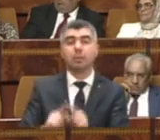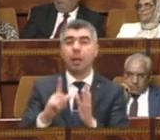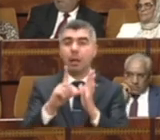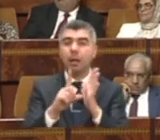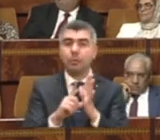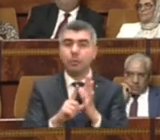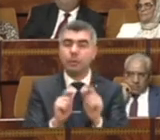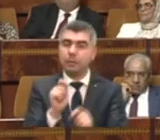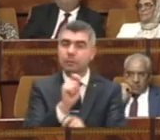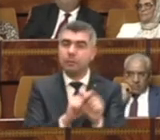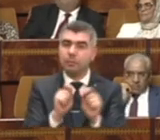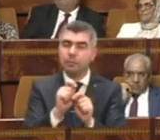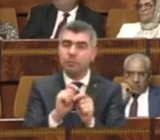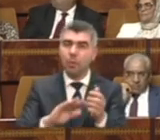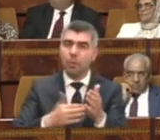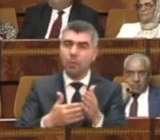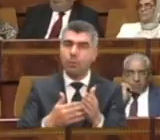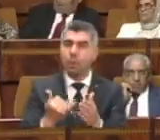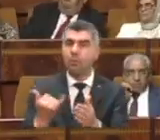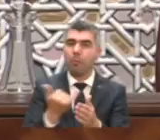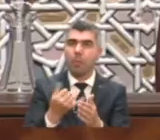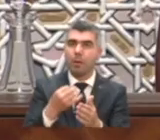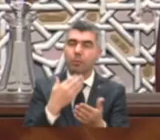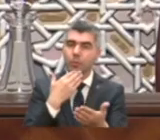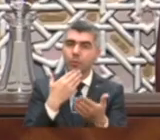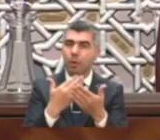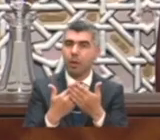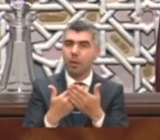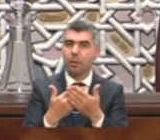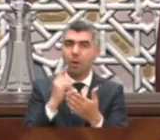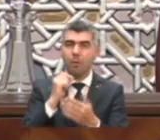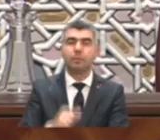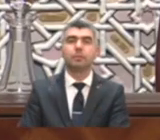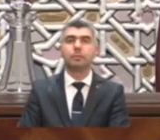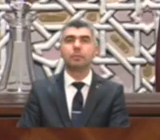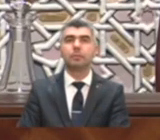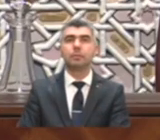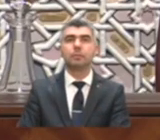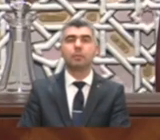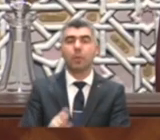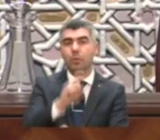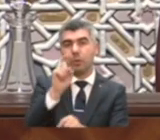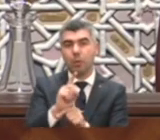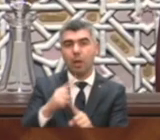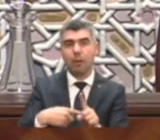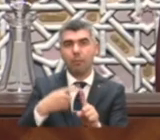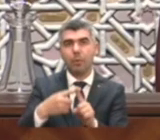واحد الاطار باش يتهيكل هذا القطاع. شكرا هذا. شكرا سيد النائب المحترم، توقيت. هل من تعقيب